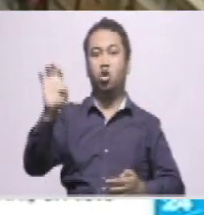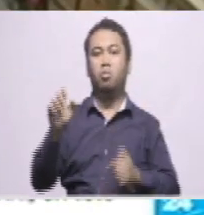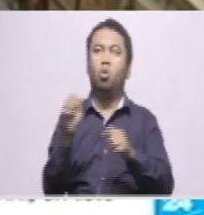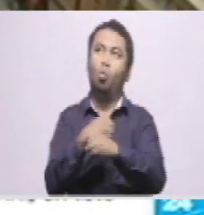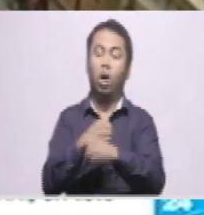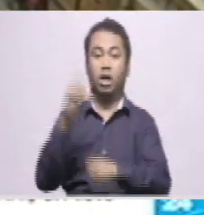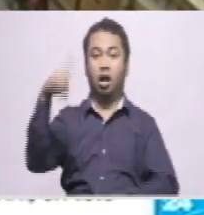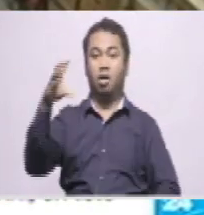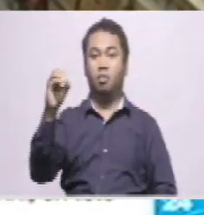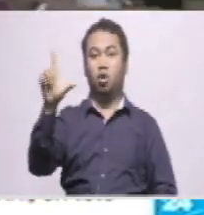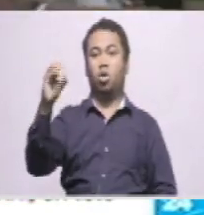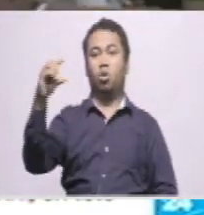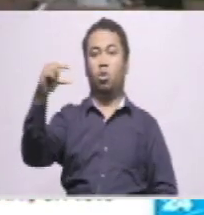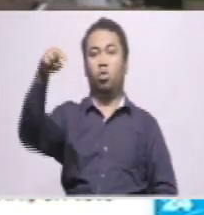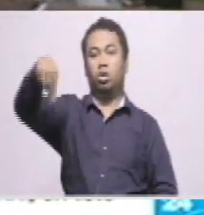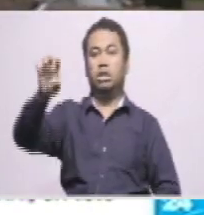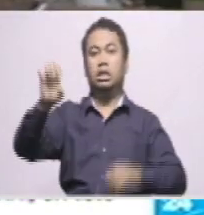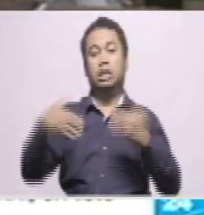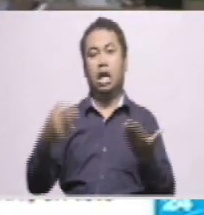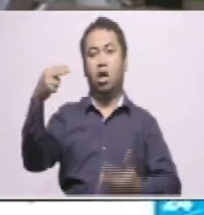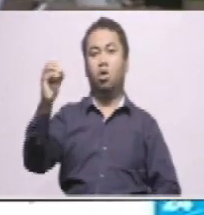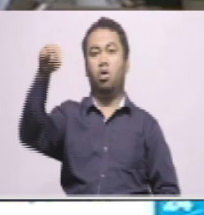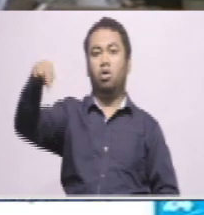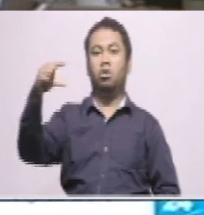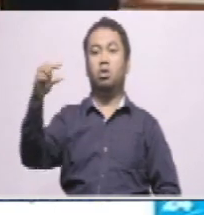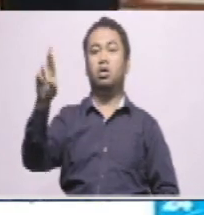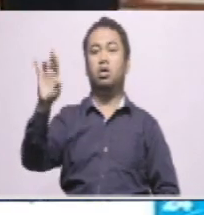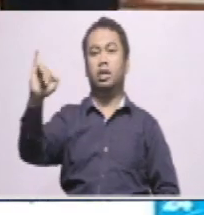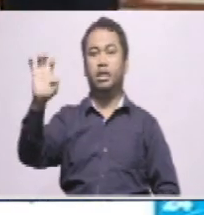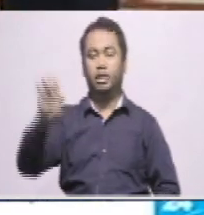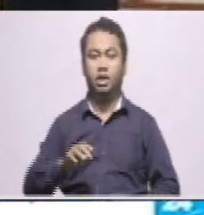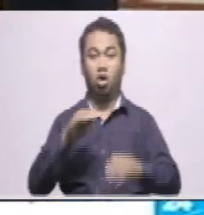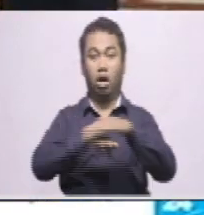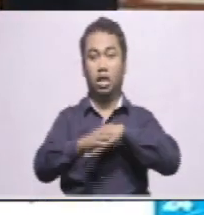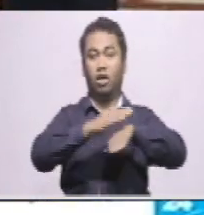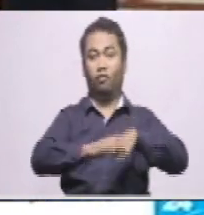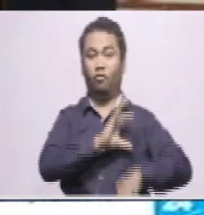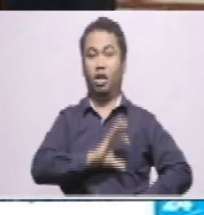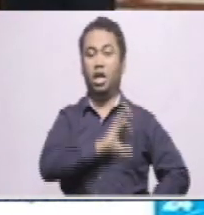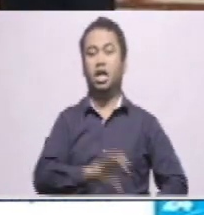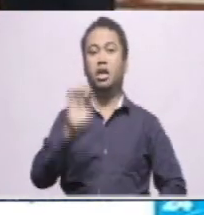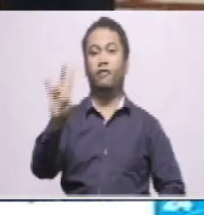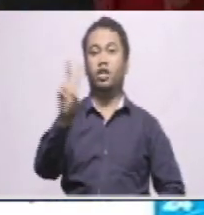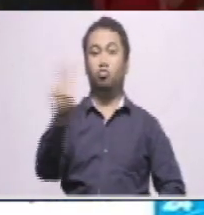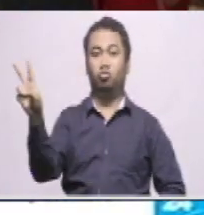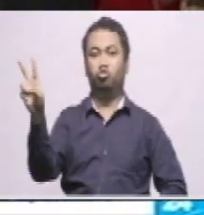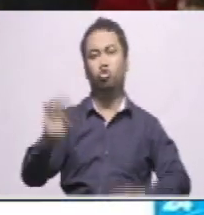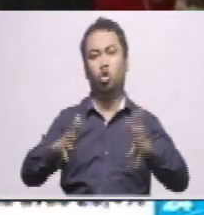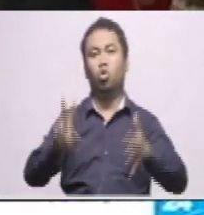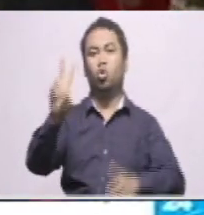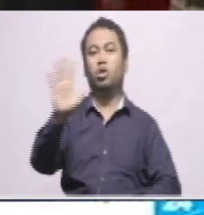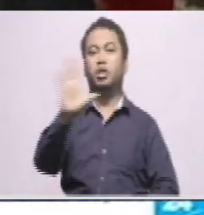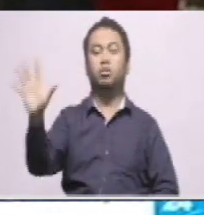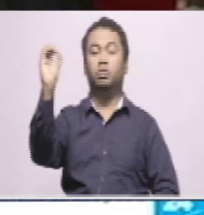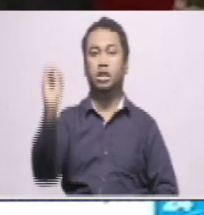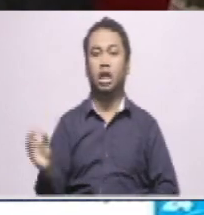amin'ny politika ny fifindramonina eo anivon'ny vondrona eropeana. Tamin'ny firenena 70 voalaza teo dia 25% ny tahapahavitrihan'ny